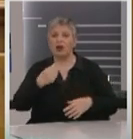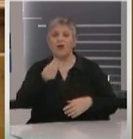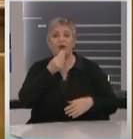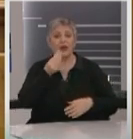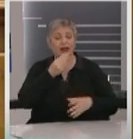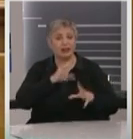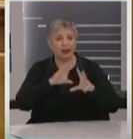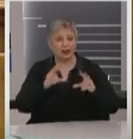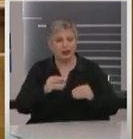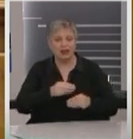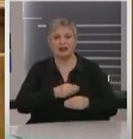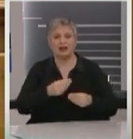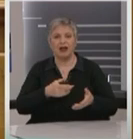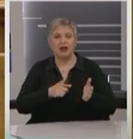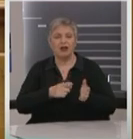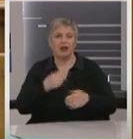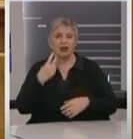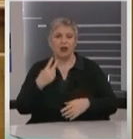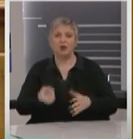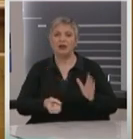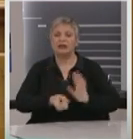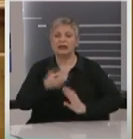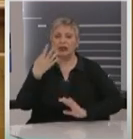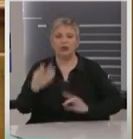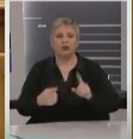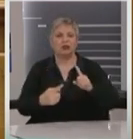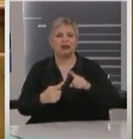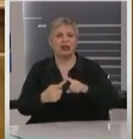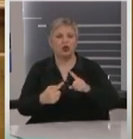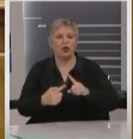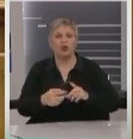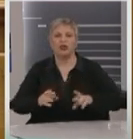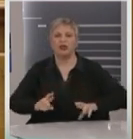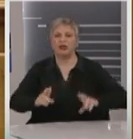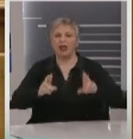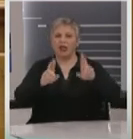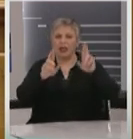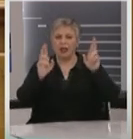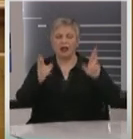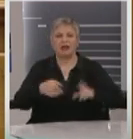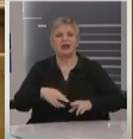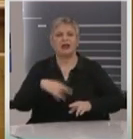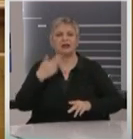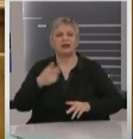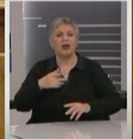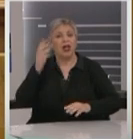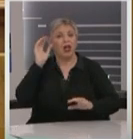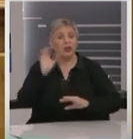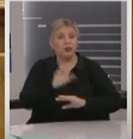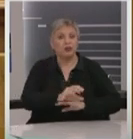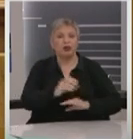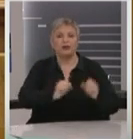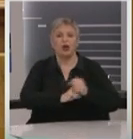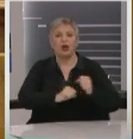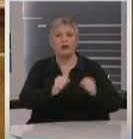βιομηχανίας, αξιοποιώντας την καινοτομία, τις νέες τεχνολογίες, την ενέργεια και τις μεγάλες επενδύσεις σε υποδομές,